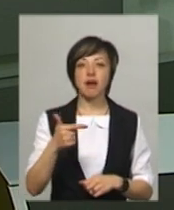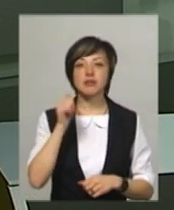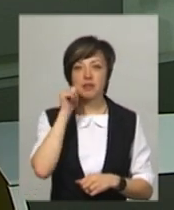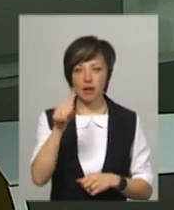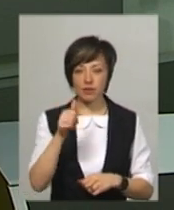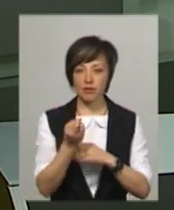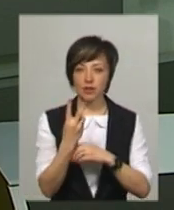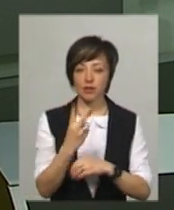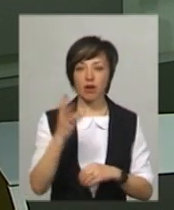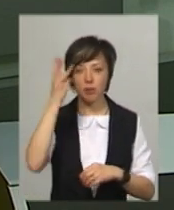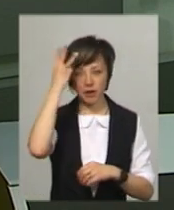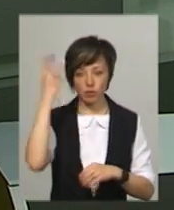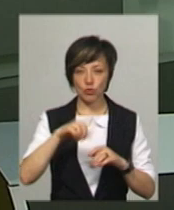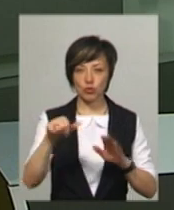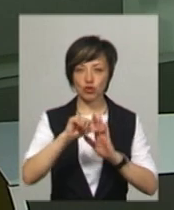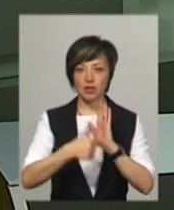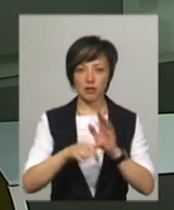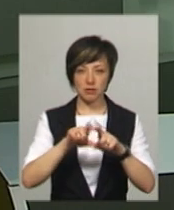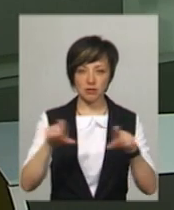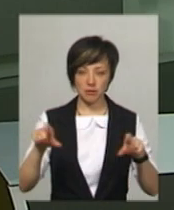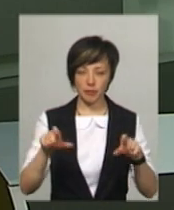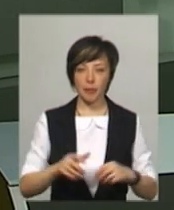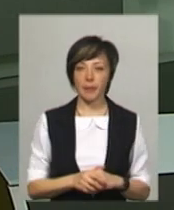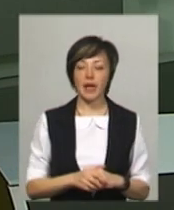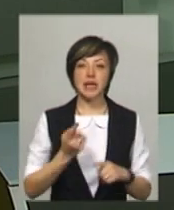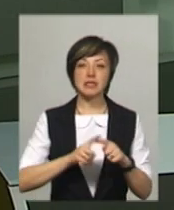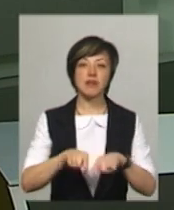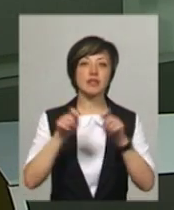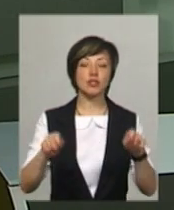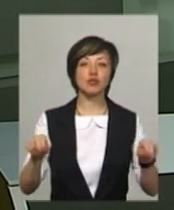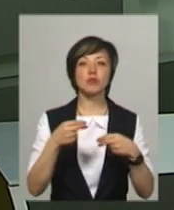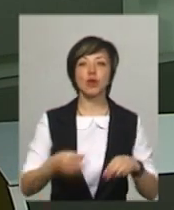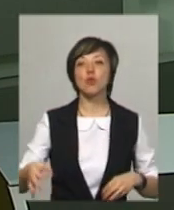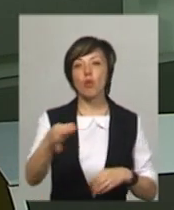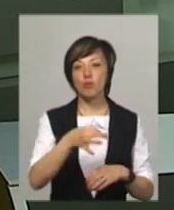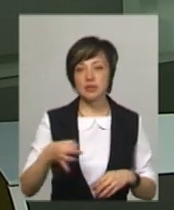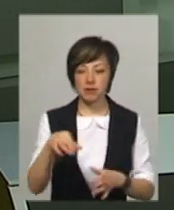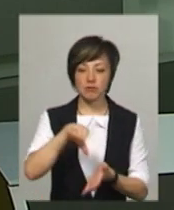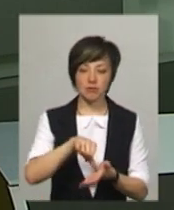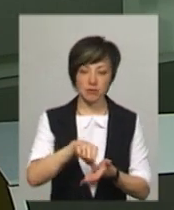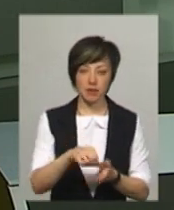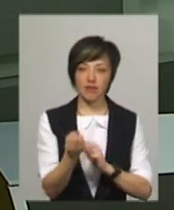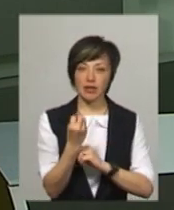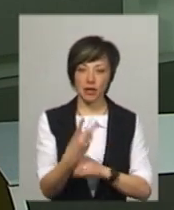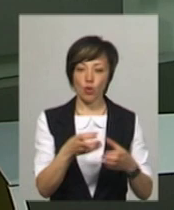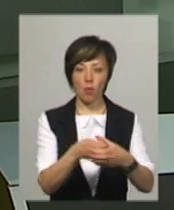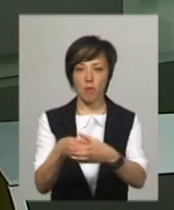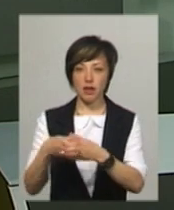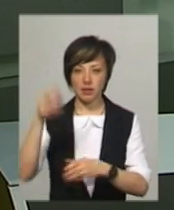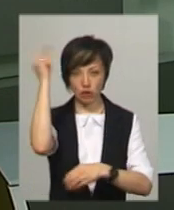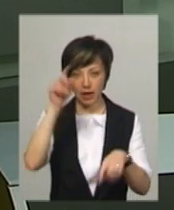Хмельницькому колегіумі номер 16 імені Володимира Козубняка. Це буде відкритий чемпіонат області, в якому братимуть участь 12